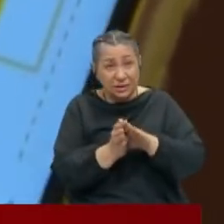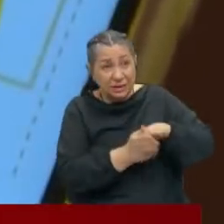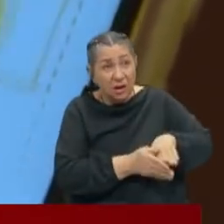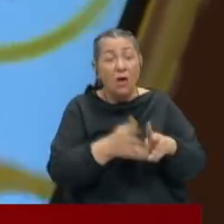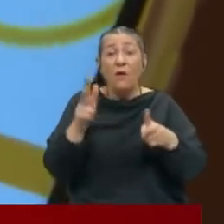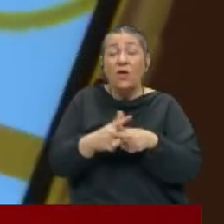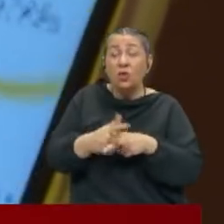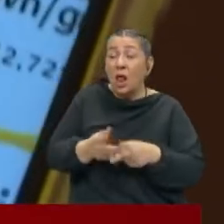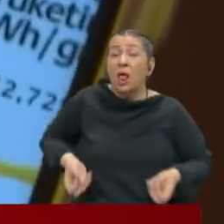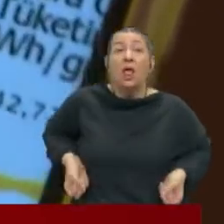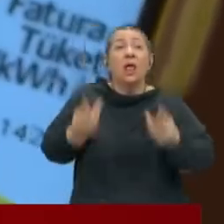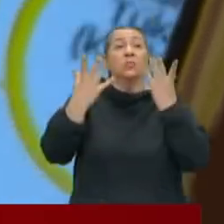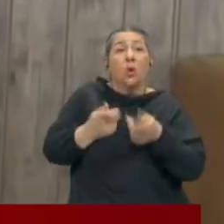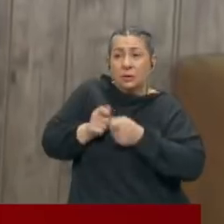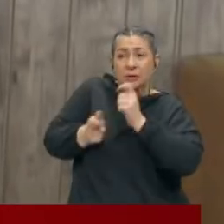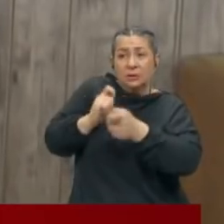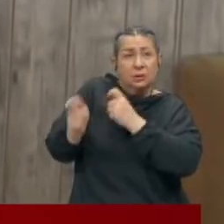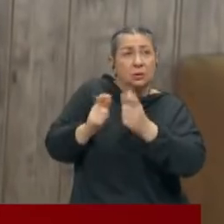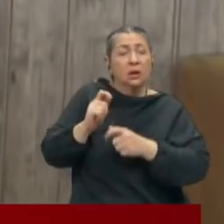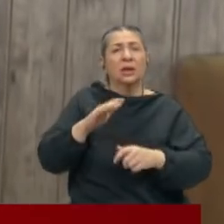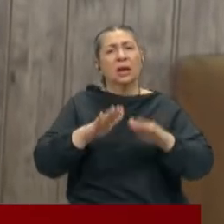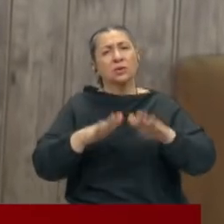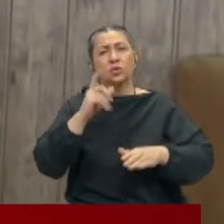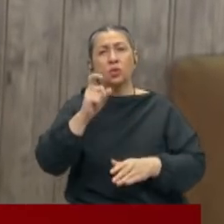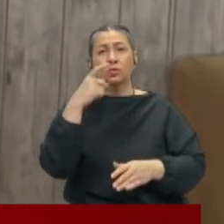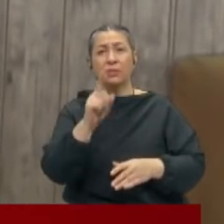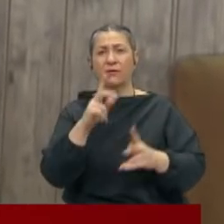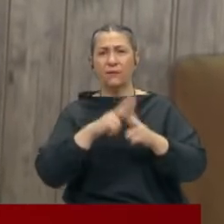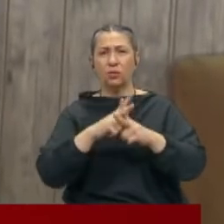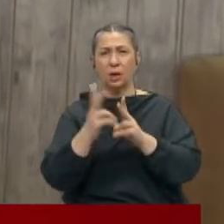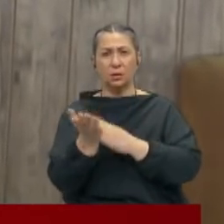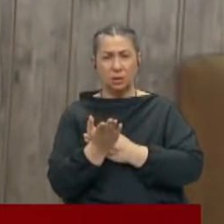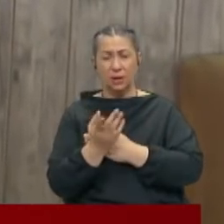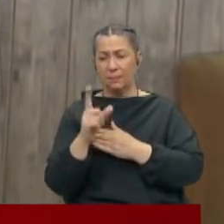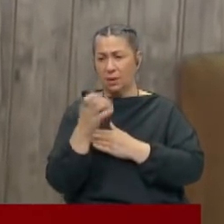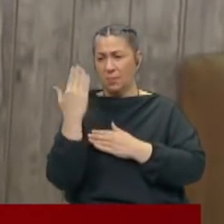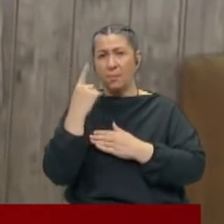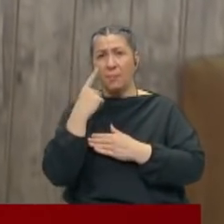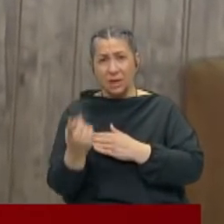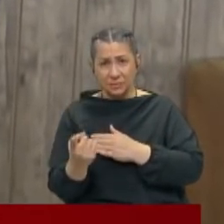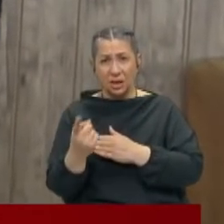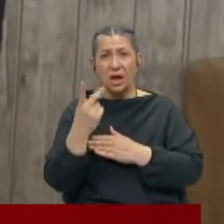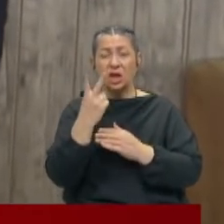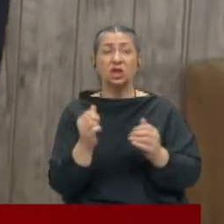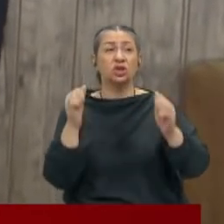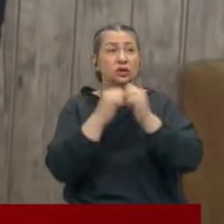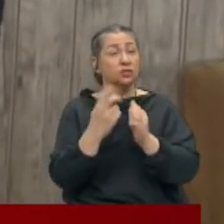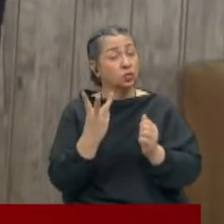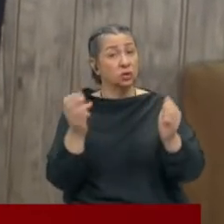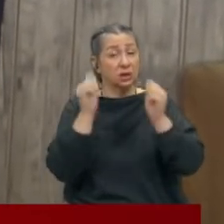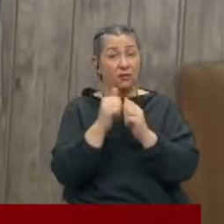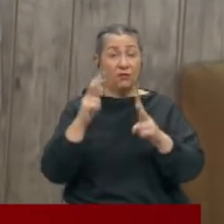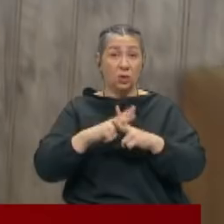bıraktı, faturalara yetişmeye çalışıyor. Yaklaşık 9 bine yakın bir faturamız geldi. Geçen aya baktığımızda 2 katı, 3 katı